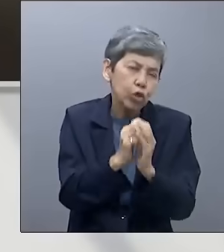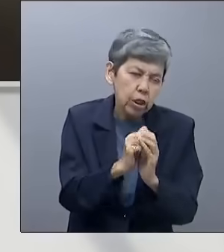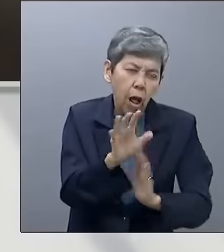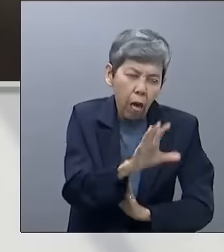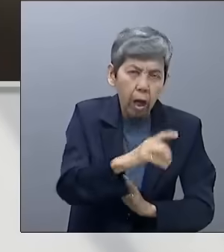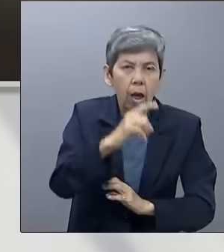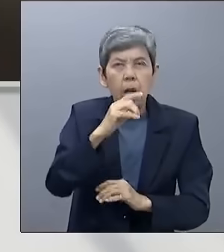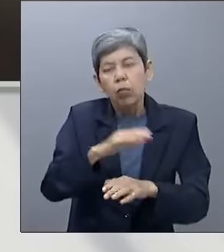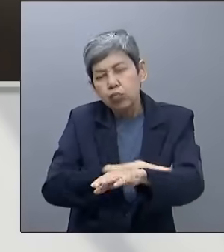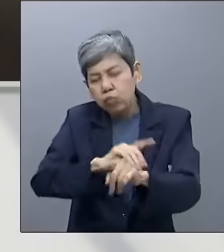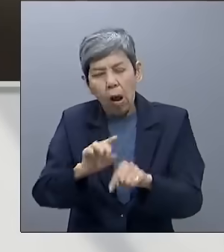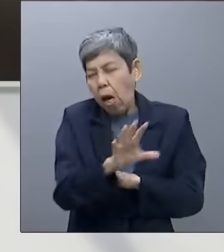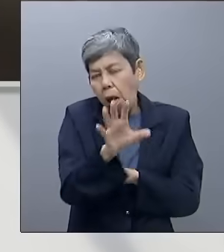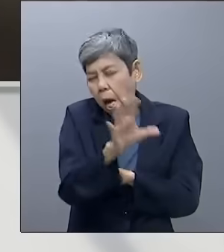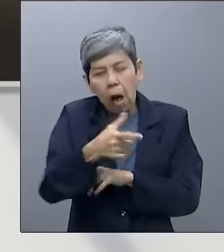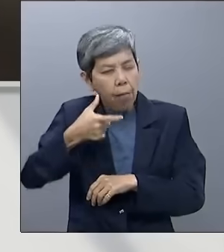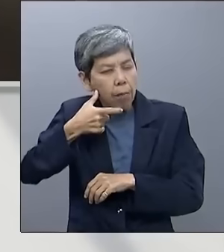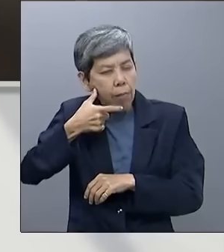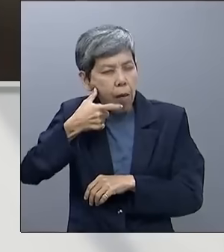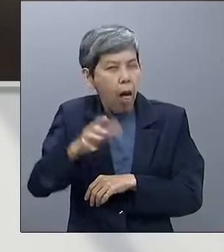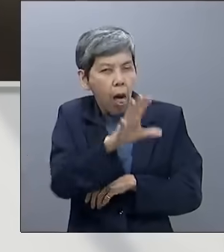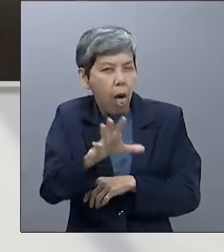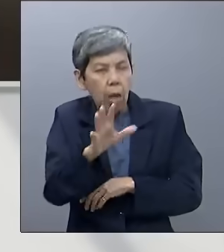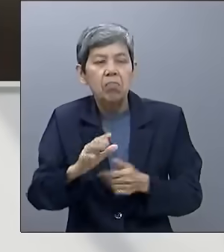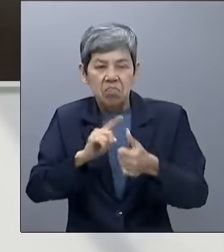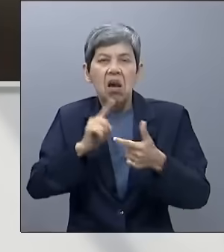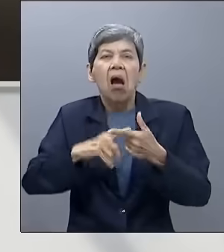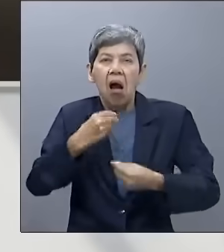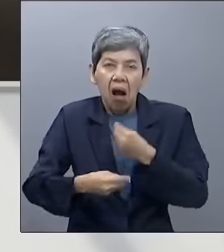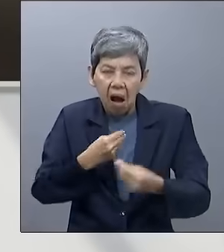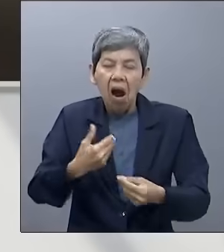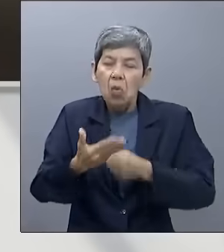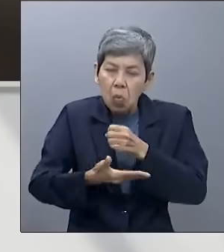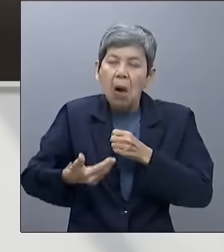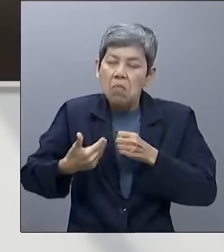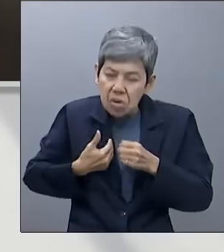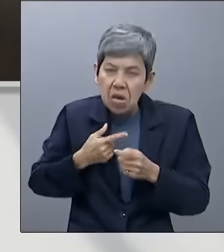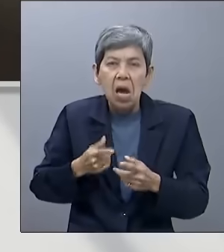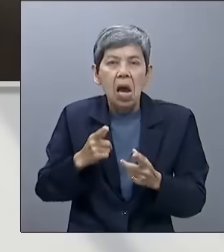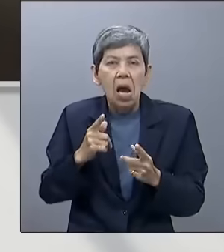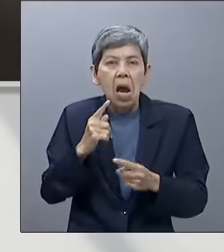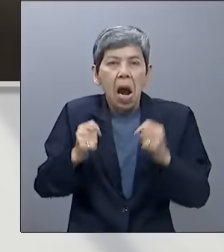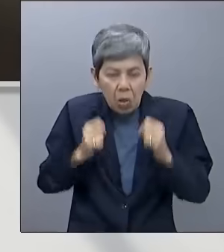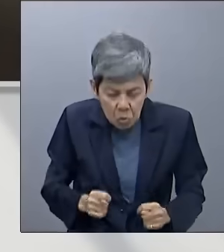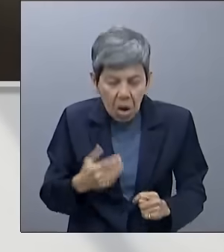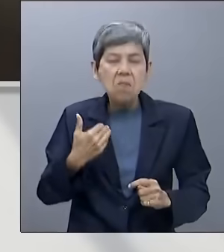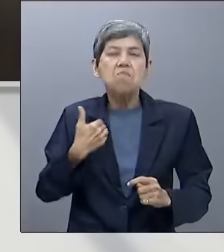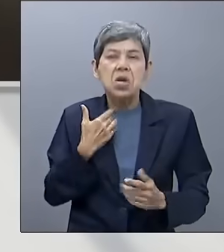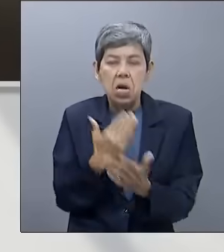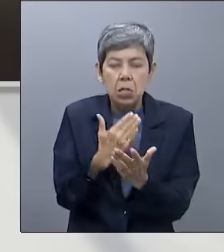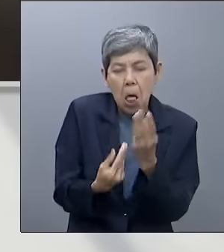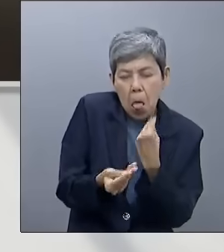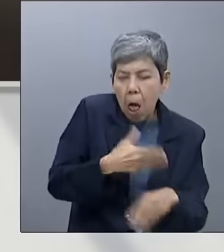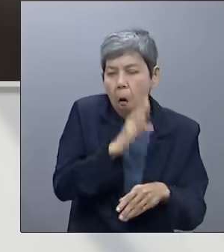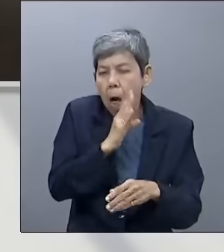หรือว่าคนชาติต่างๆควบคู่ไปกับปัญหาการค้ามนุษย์การค้ายาเสพติดค้าอาวุธและปัญหาการปอกเงินในเมือง